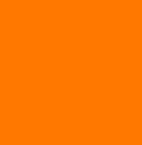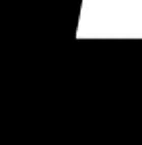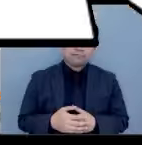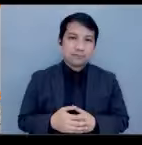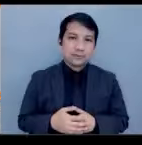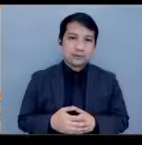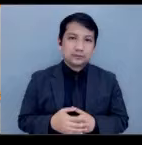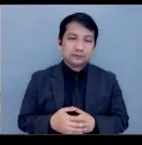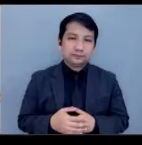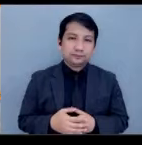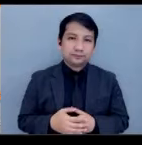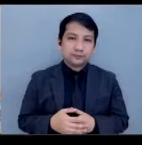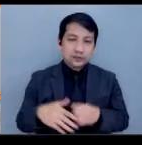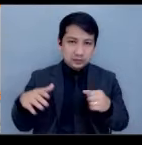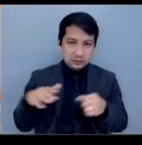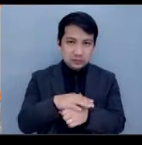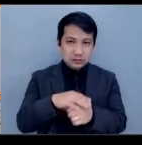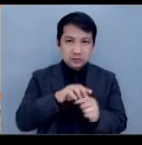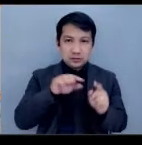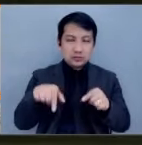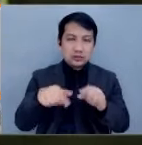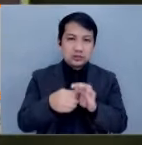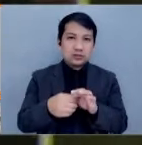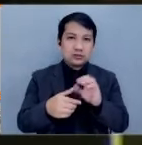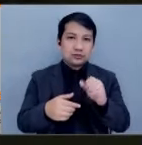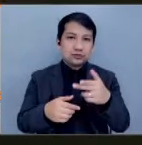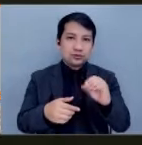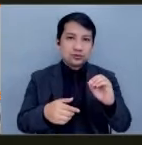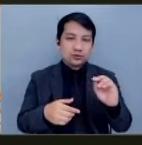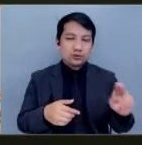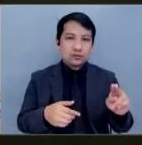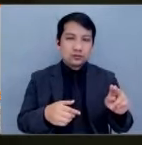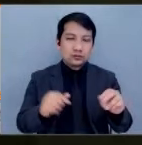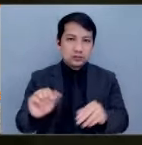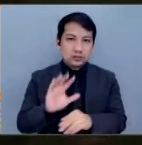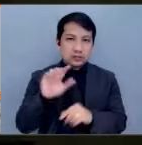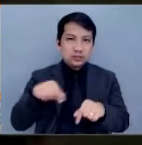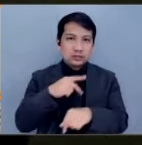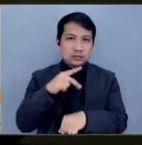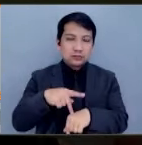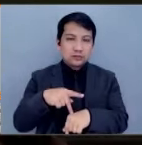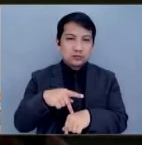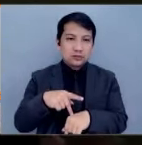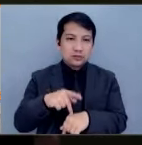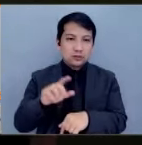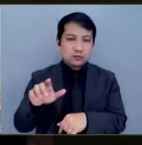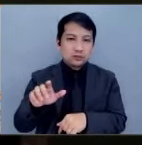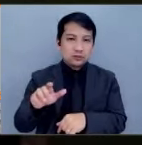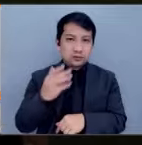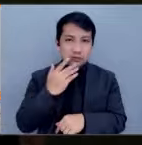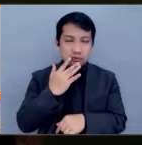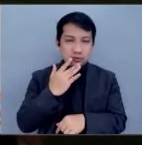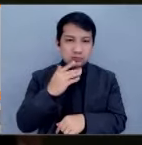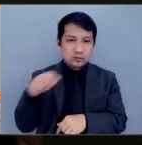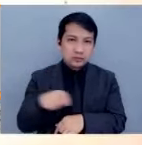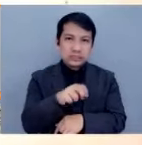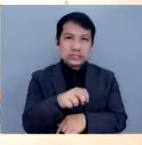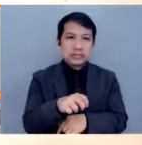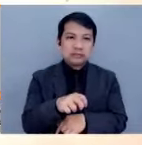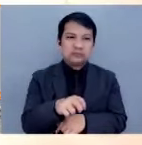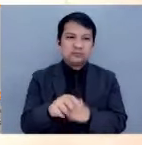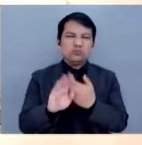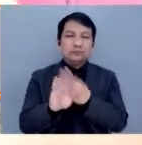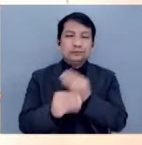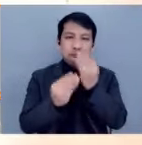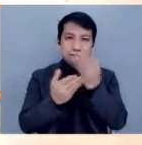Full force ang fans ni Seon-ho sa Asian leg dito sa bansa ng kanyang colorful tour. Ginantihan naman niya ng